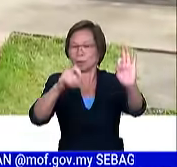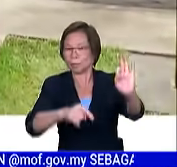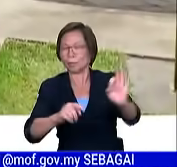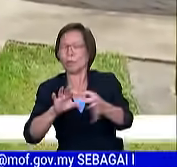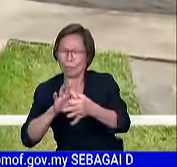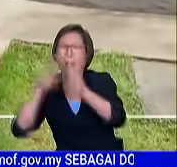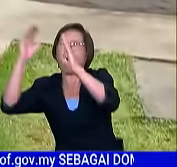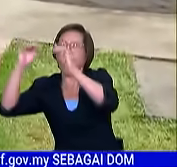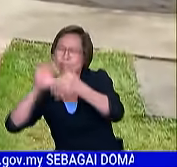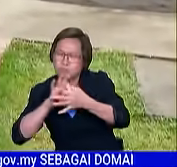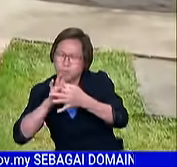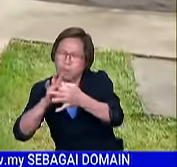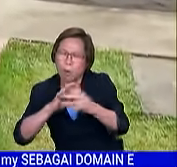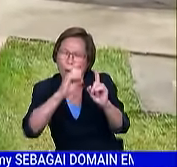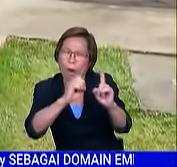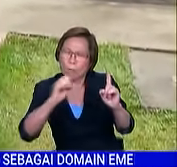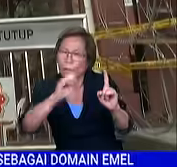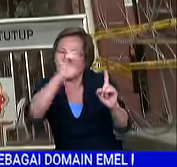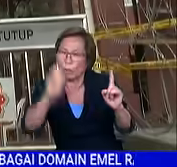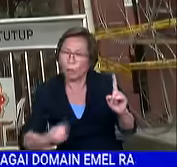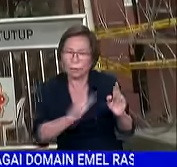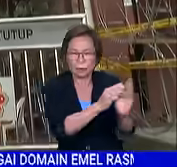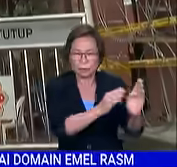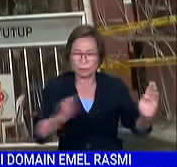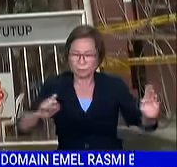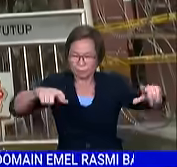memberi kerjasama sepenuhnya sepanjang